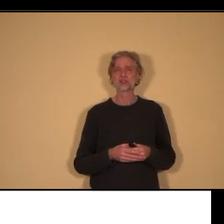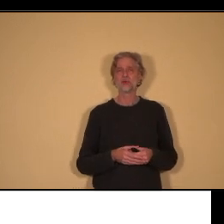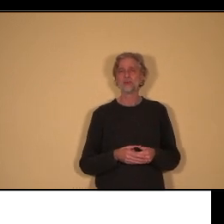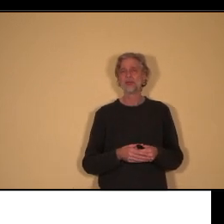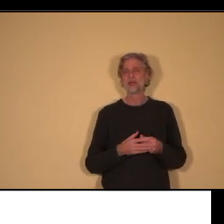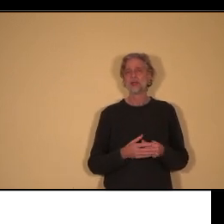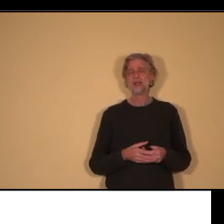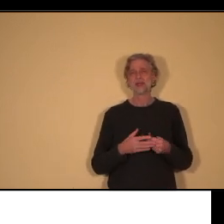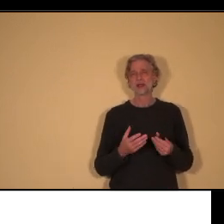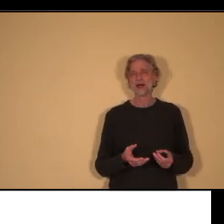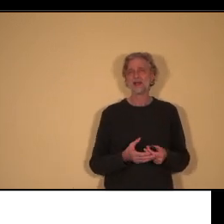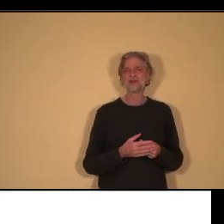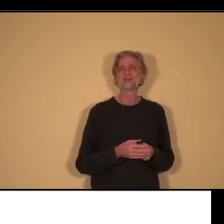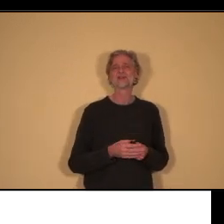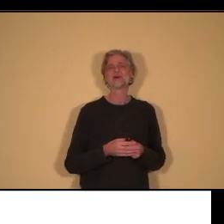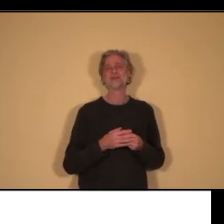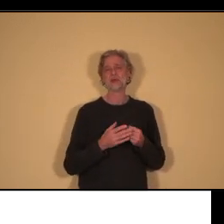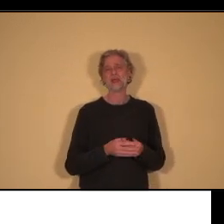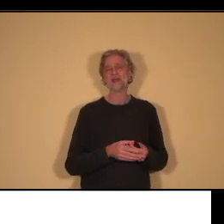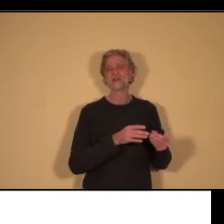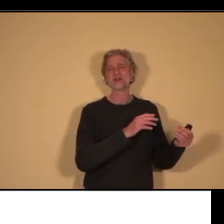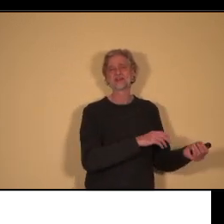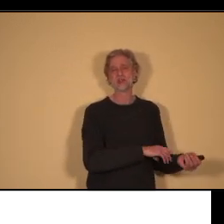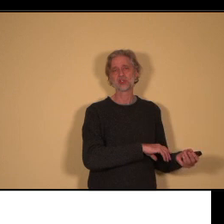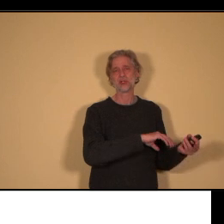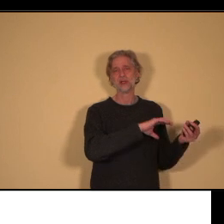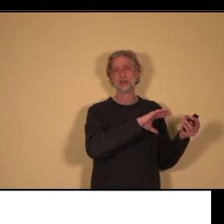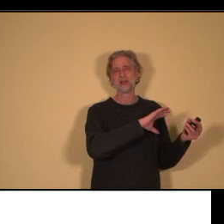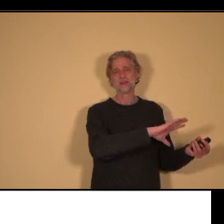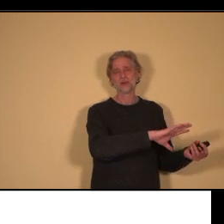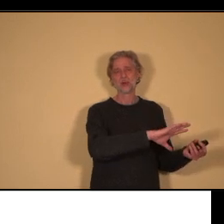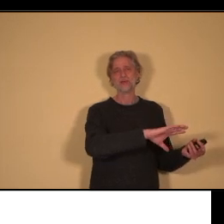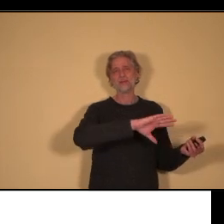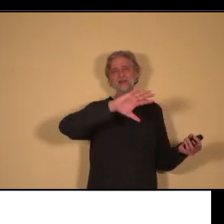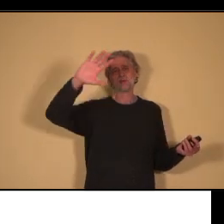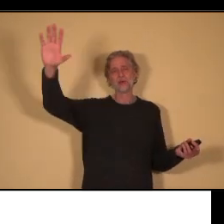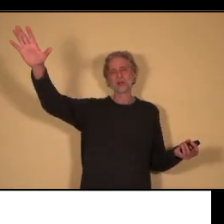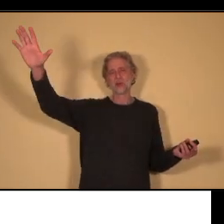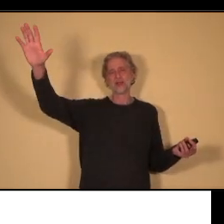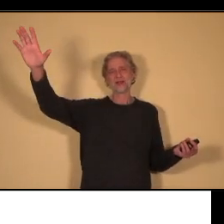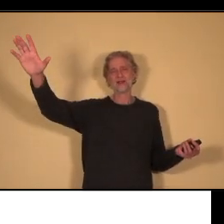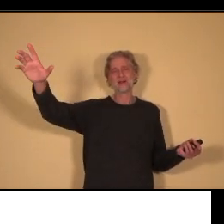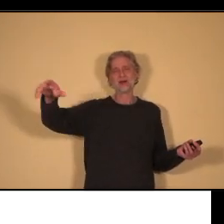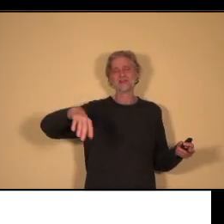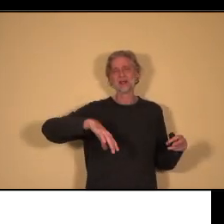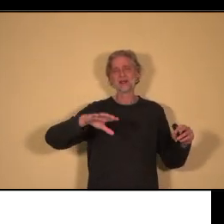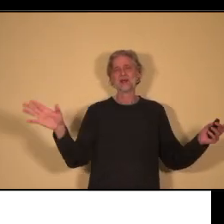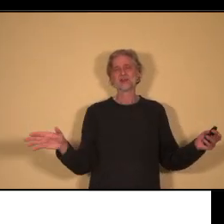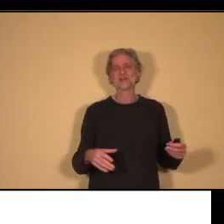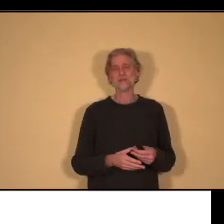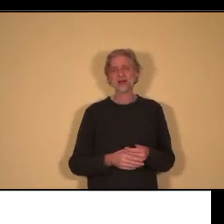haben, der Golfstrom, nicht ein reines Phänomen ist, was zwischen dem Golf von Mexiko und dem Nordatlantik